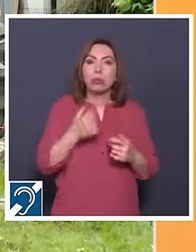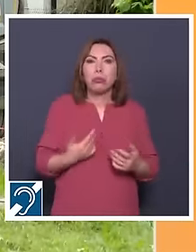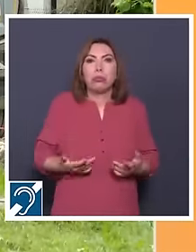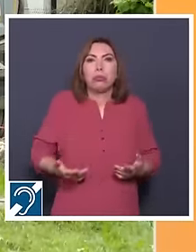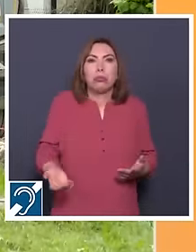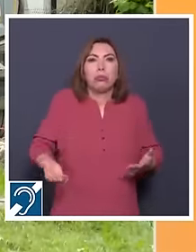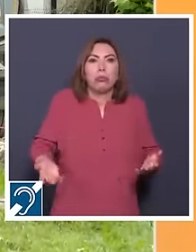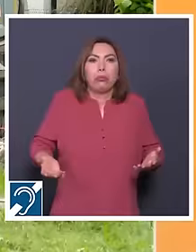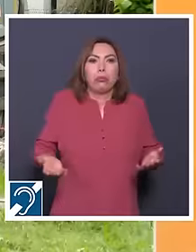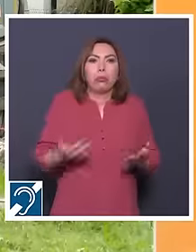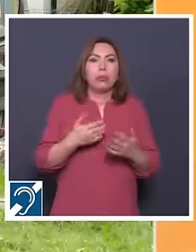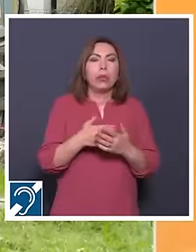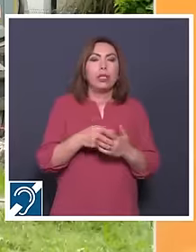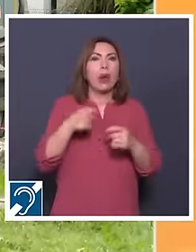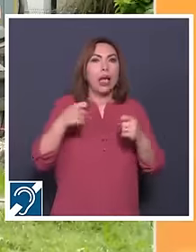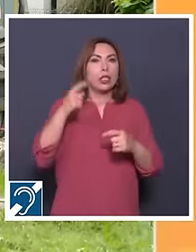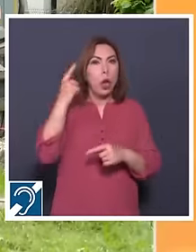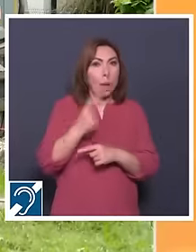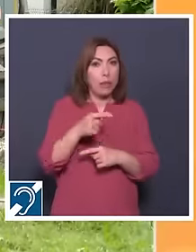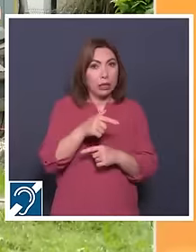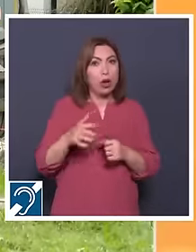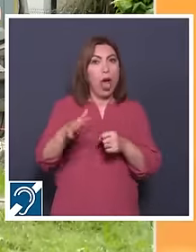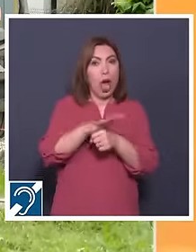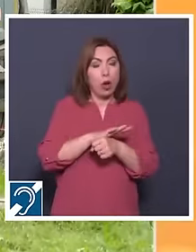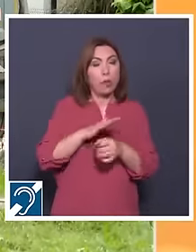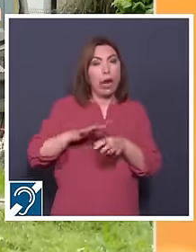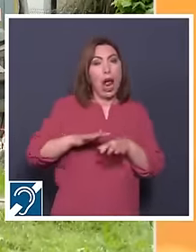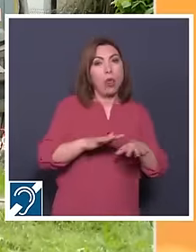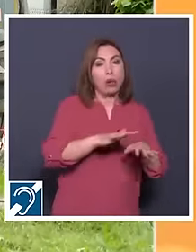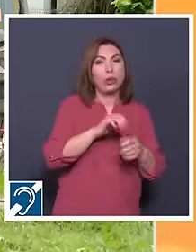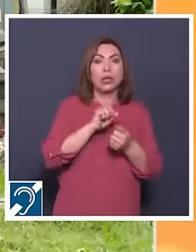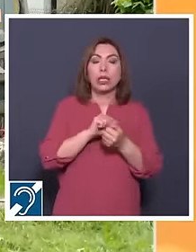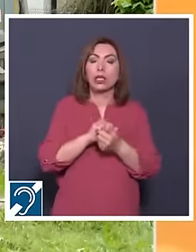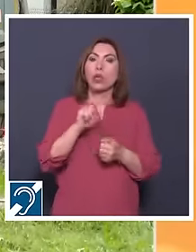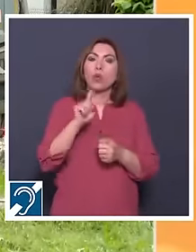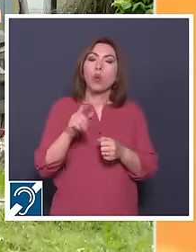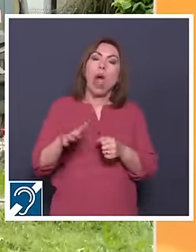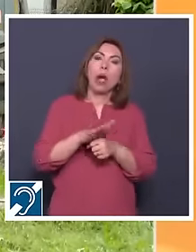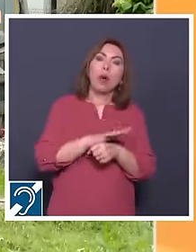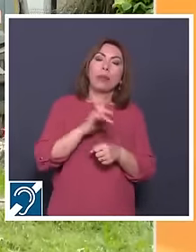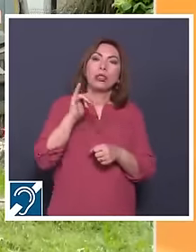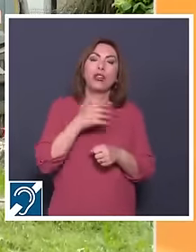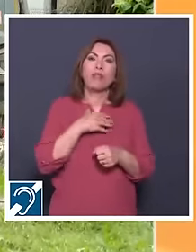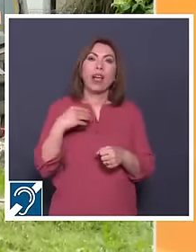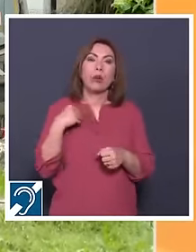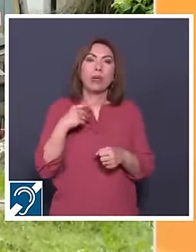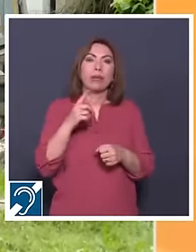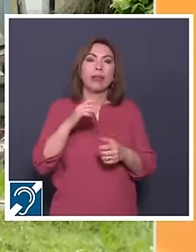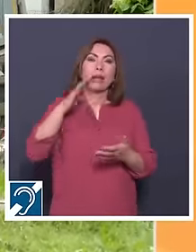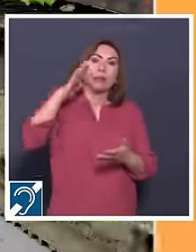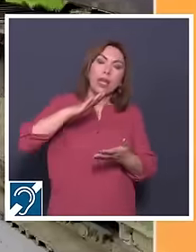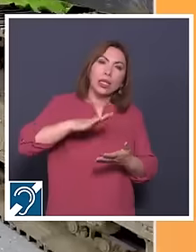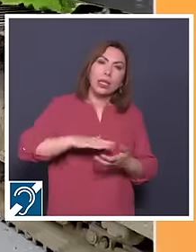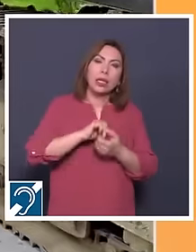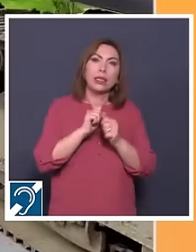asta pentru că asigurarea obligatorie, deși acoperă alunecările de teren, nu acoperă și fenomenul de tasare